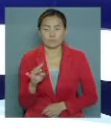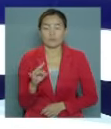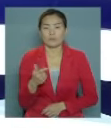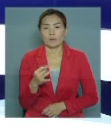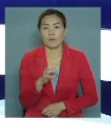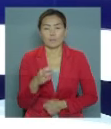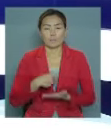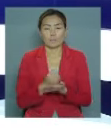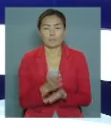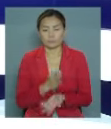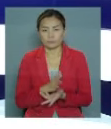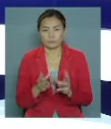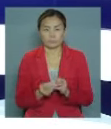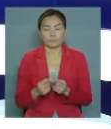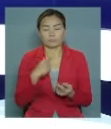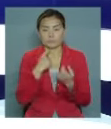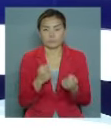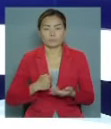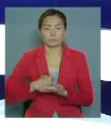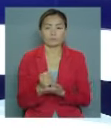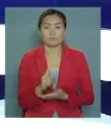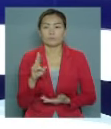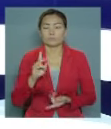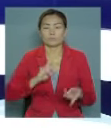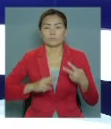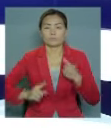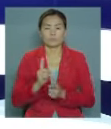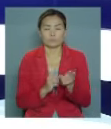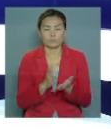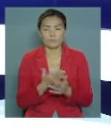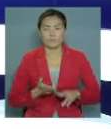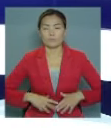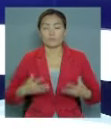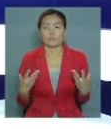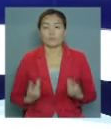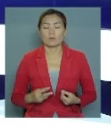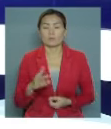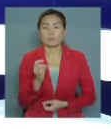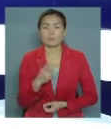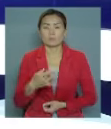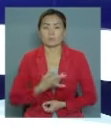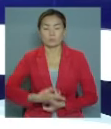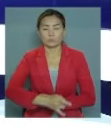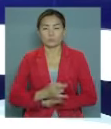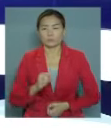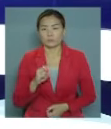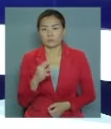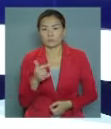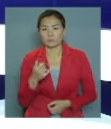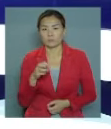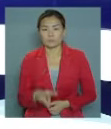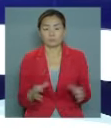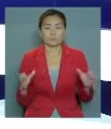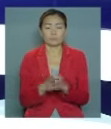ресми бекітіліп, мемлекеттігіміздің айшықты белгісіне айналды. Осы айтулы күнге орай Махамбет ауданында ту теңдігім,